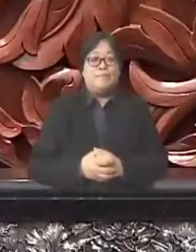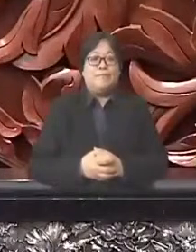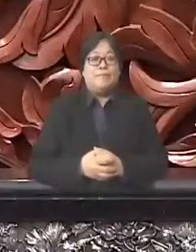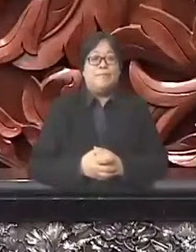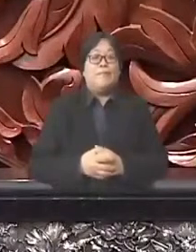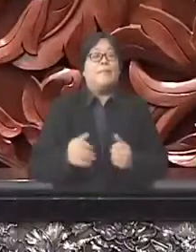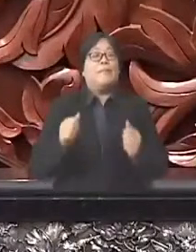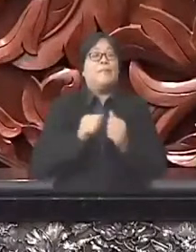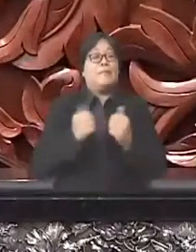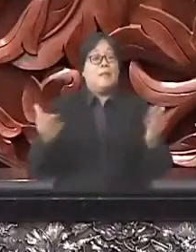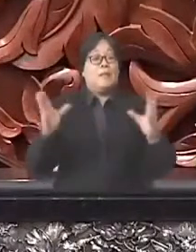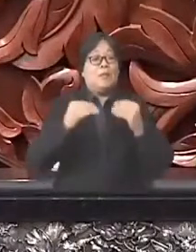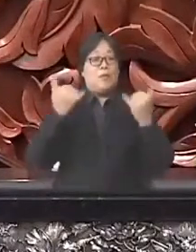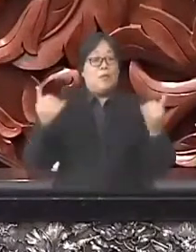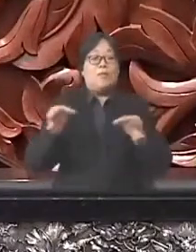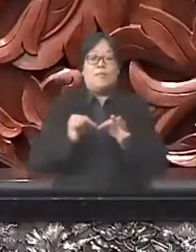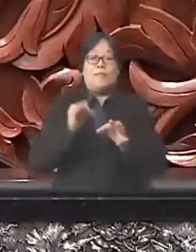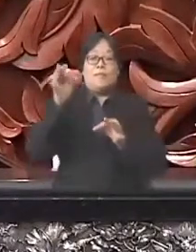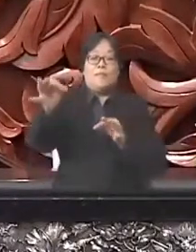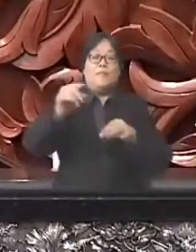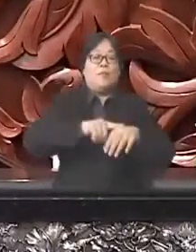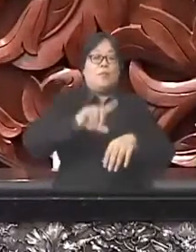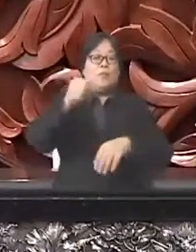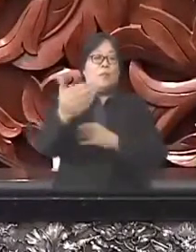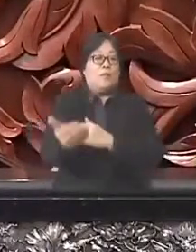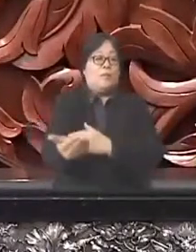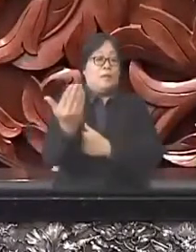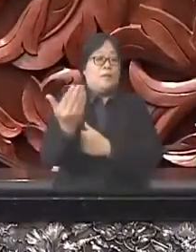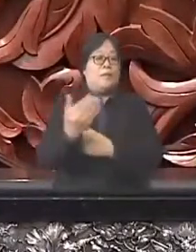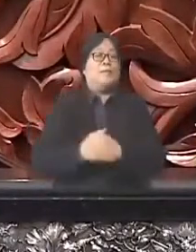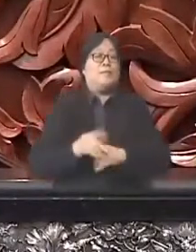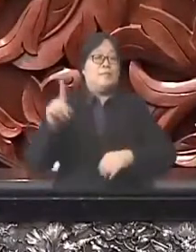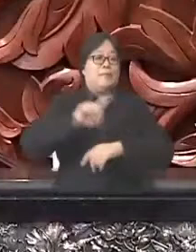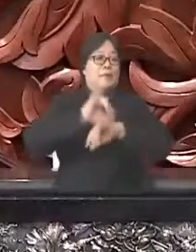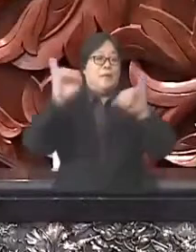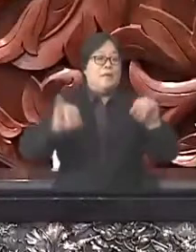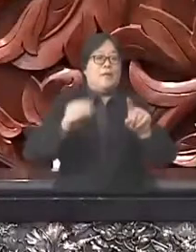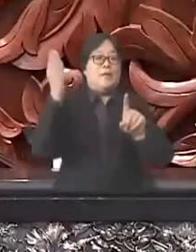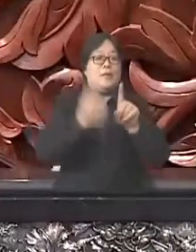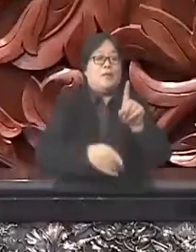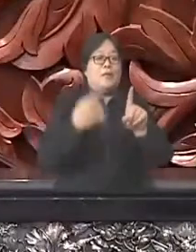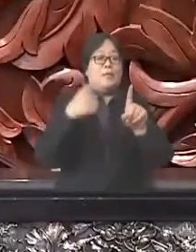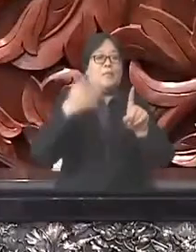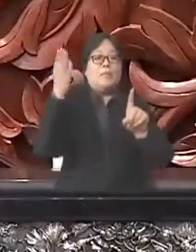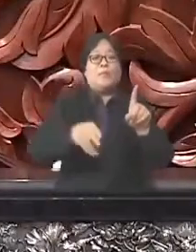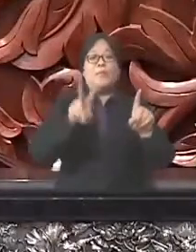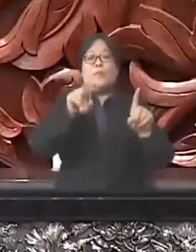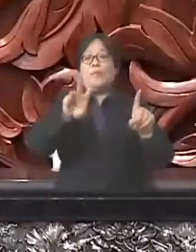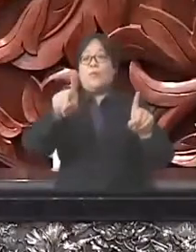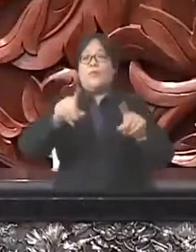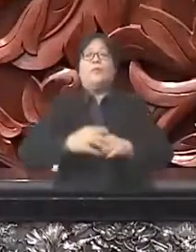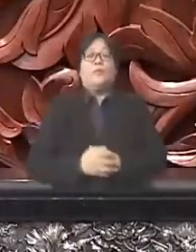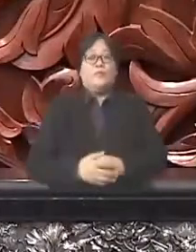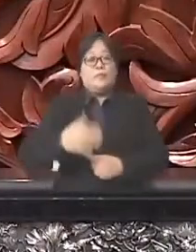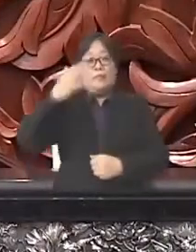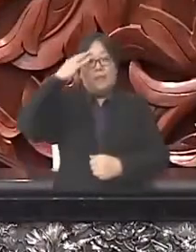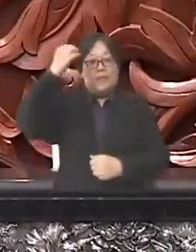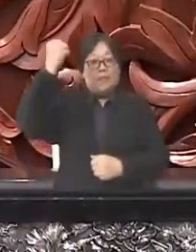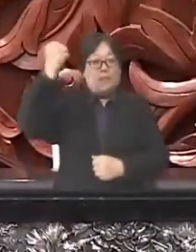dengan demikian masyarakat Dewa hari ini ditangguhkan single 10.00 hari isnin satu November 2021